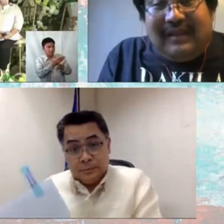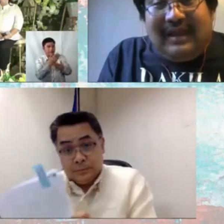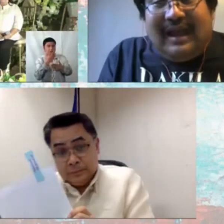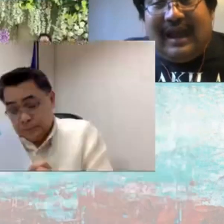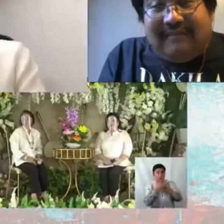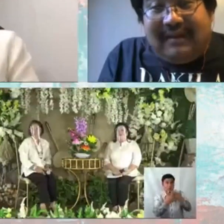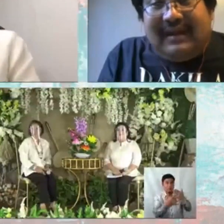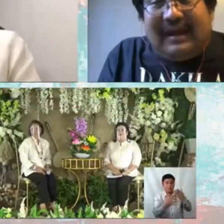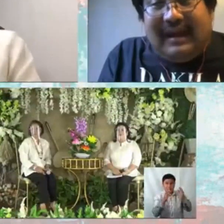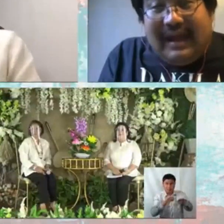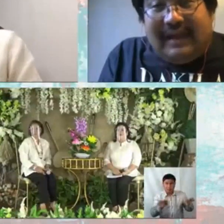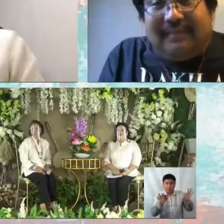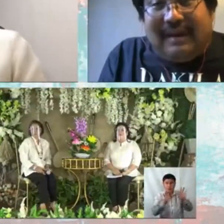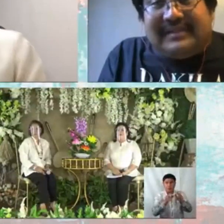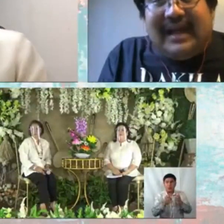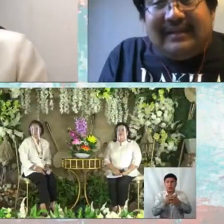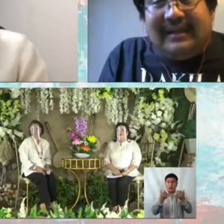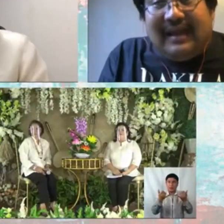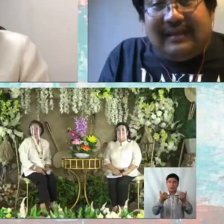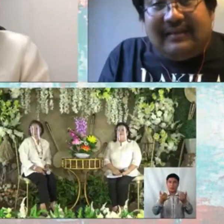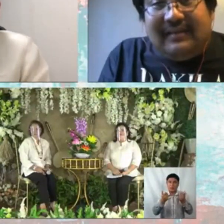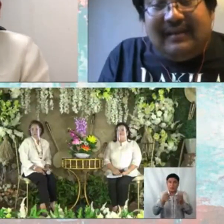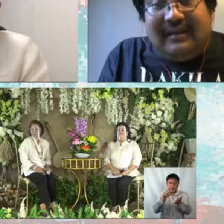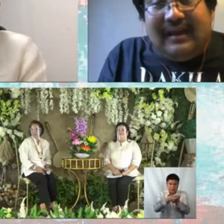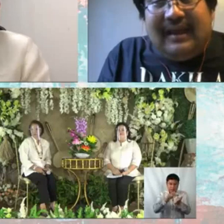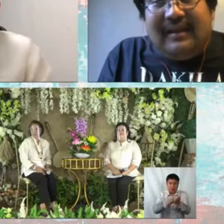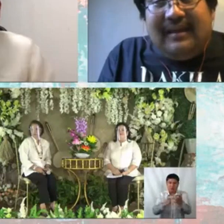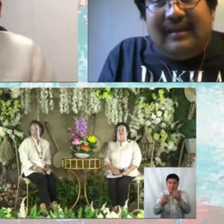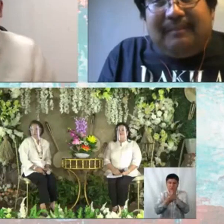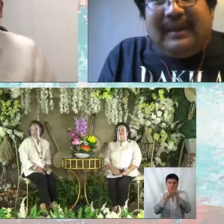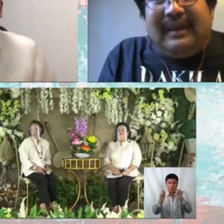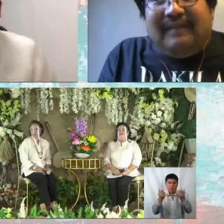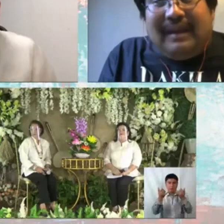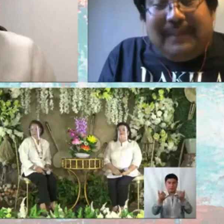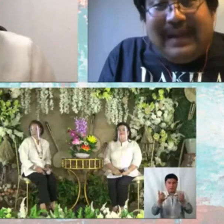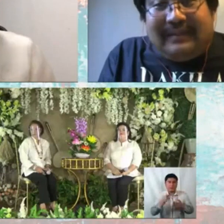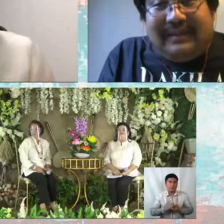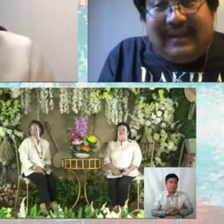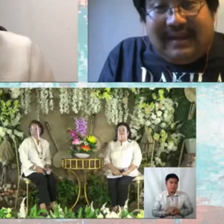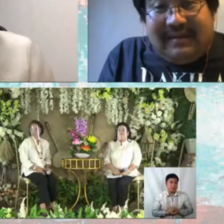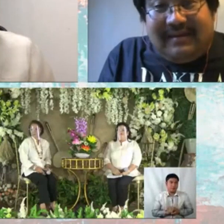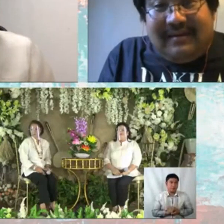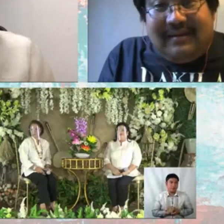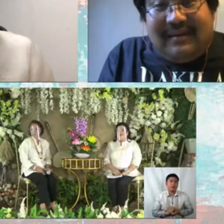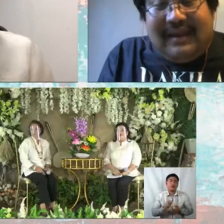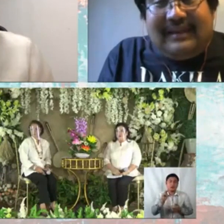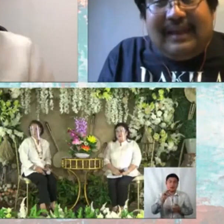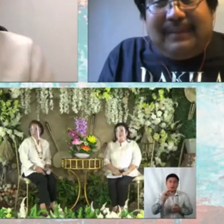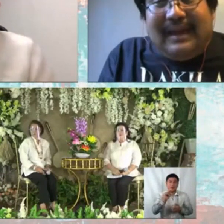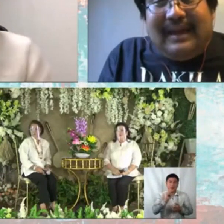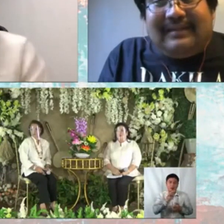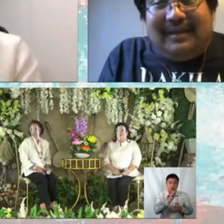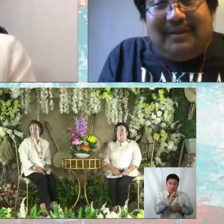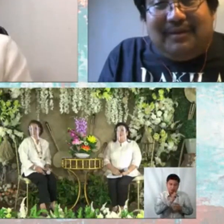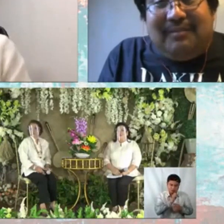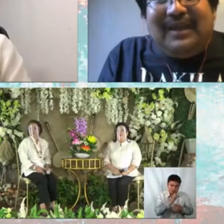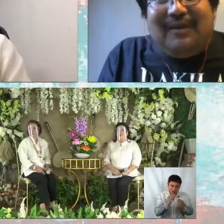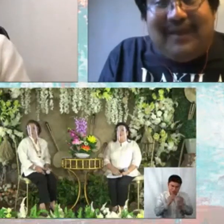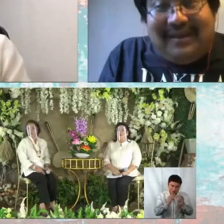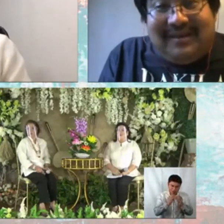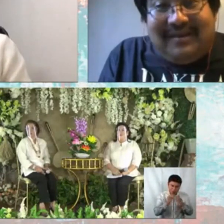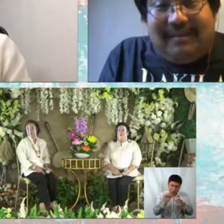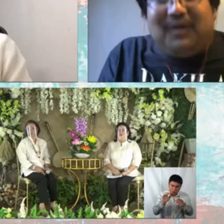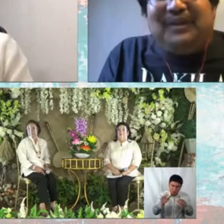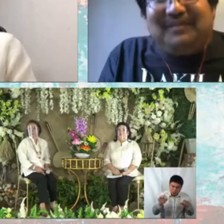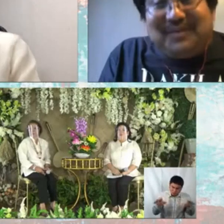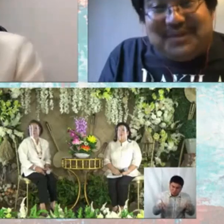yun, I think, ang aral ng kalayaan para sa ating lahat. Na paghihirapan natin yan. Kaya dapat lahat tayo may